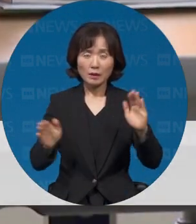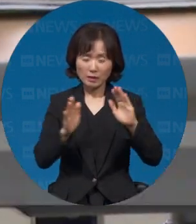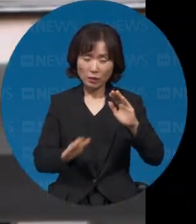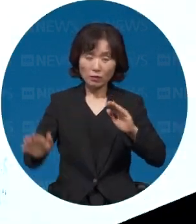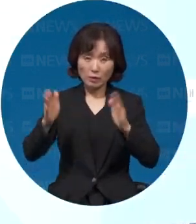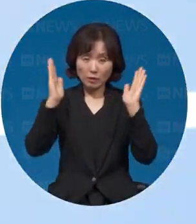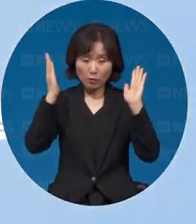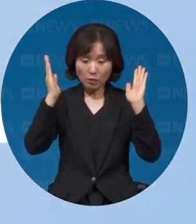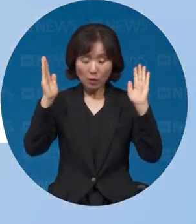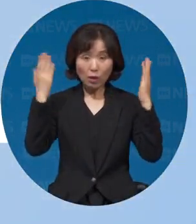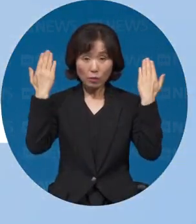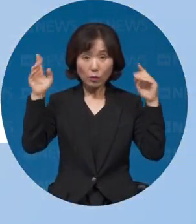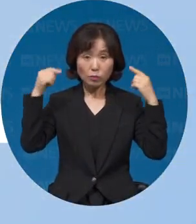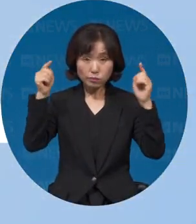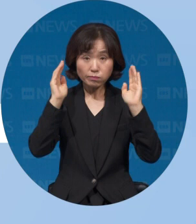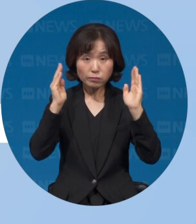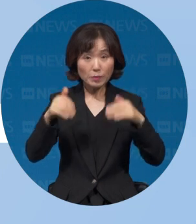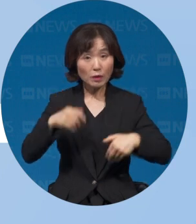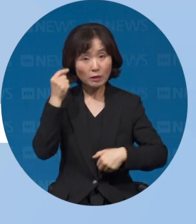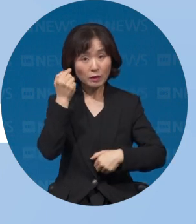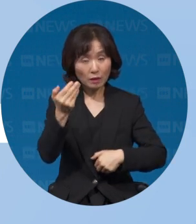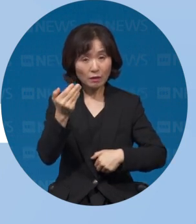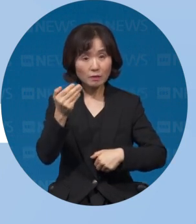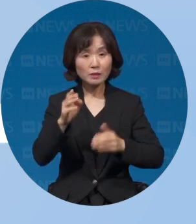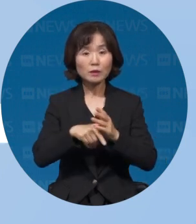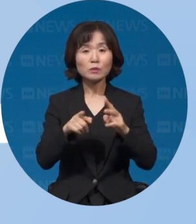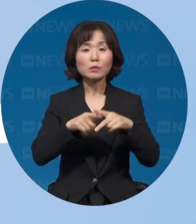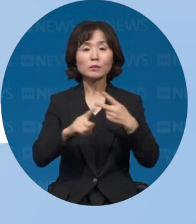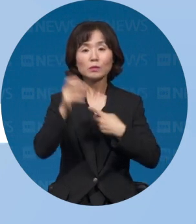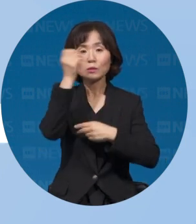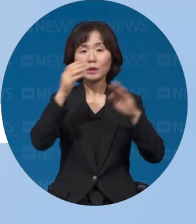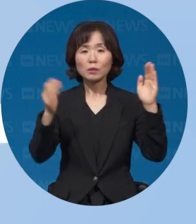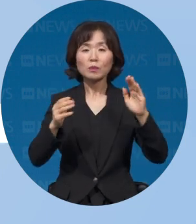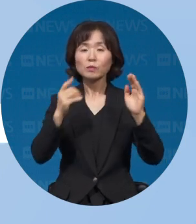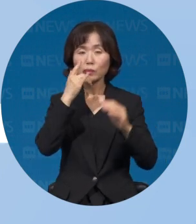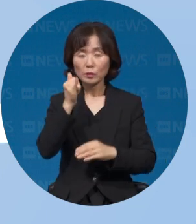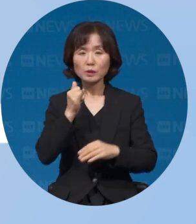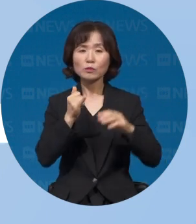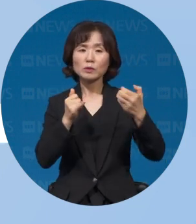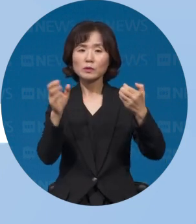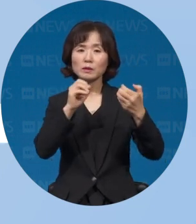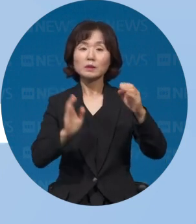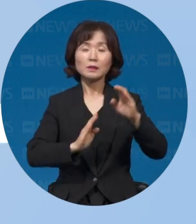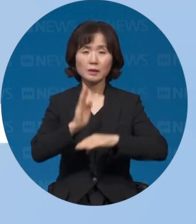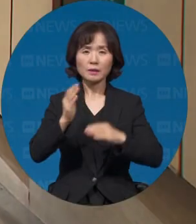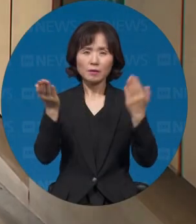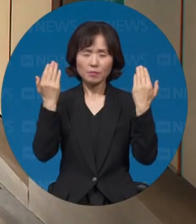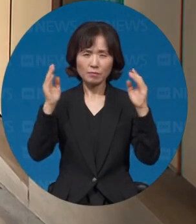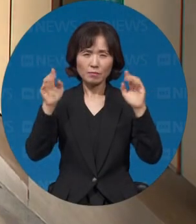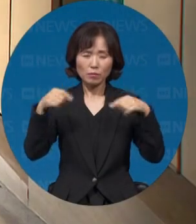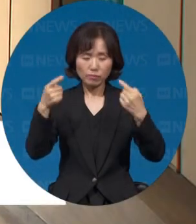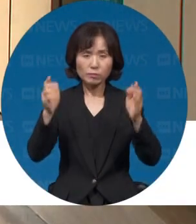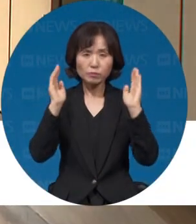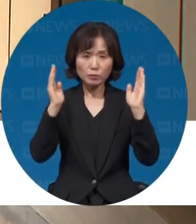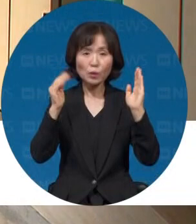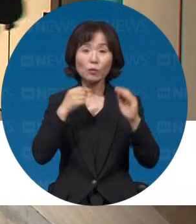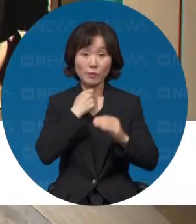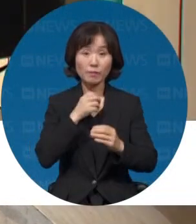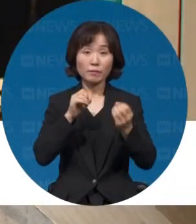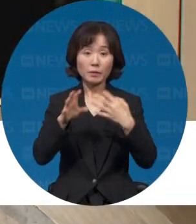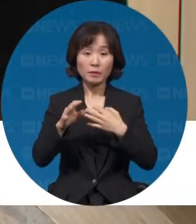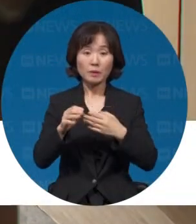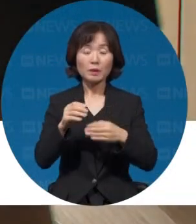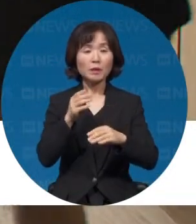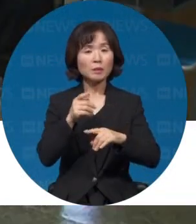입니다 특히 초 중 구 학부모들은 90% 이상이 전면 등 결 원하고 있었습니다 응답자의 절반 이상은